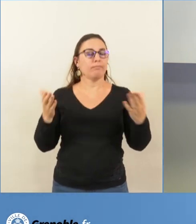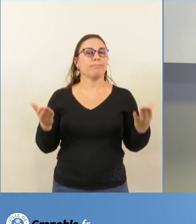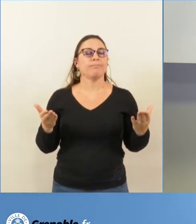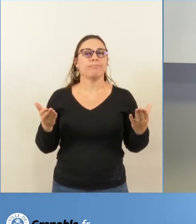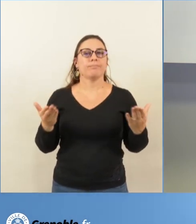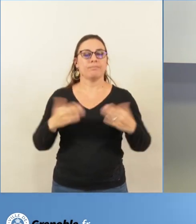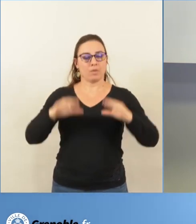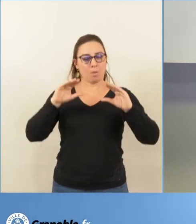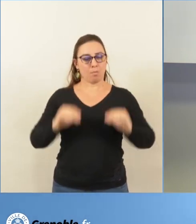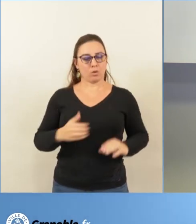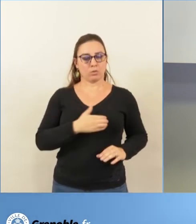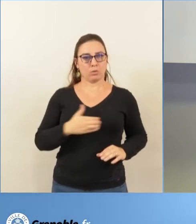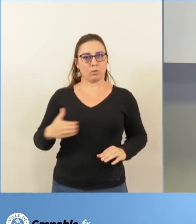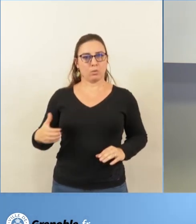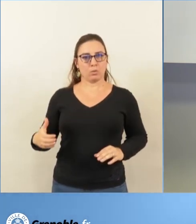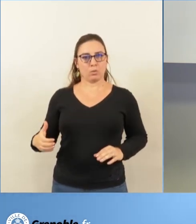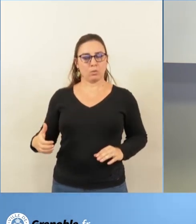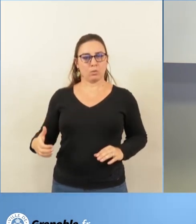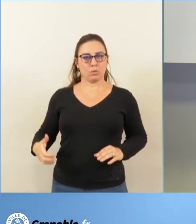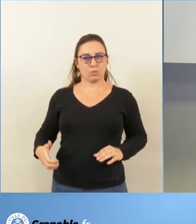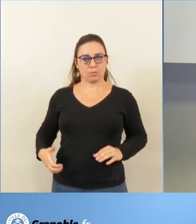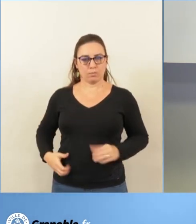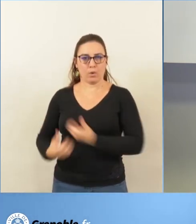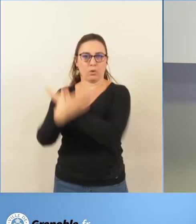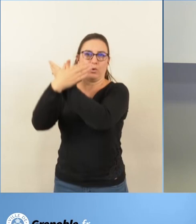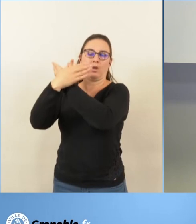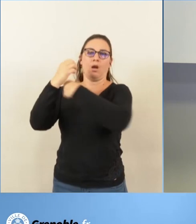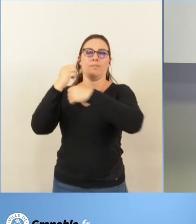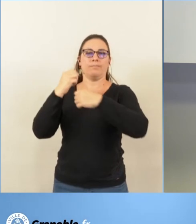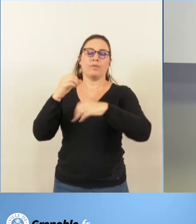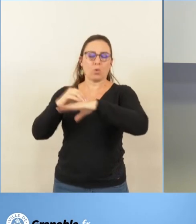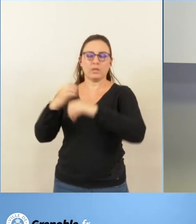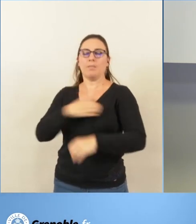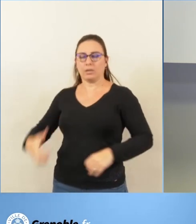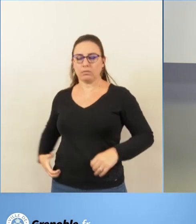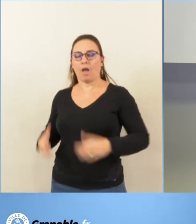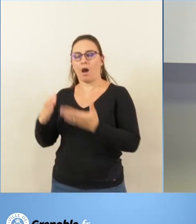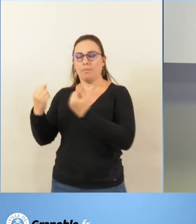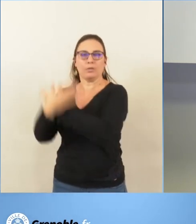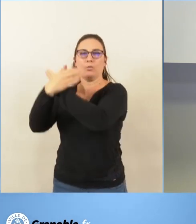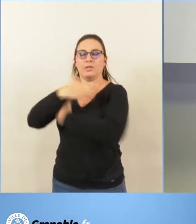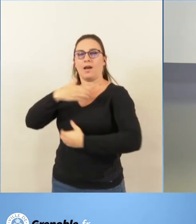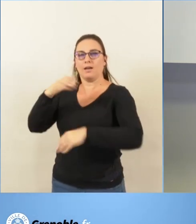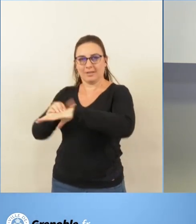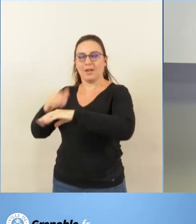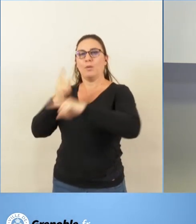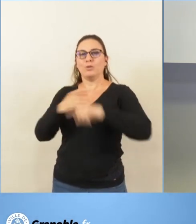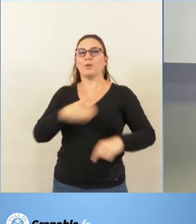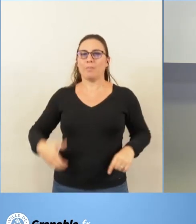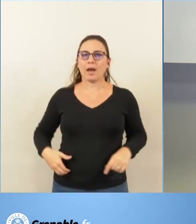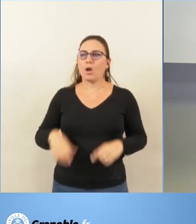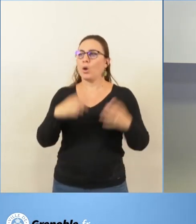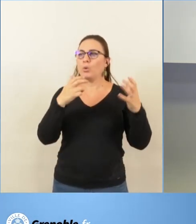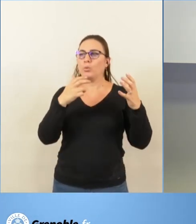poste de conseiller métropolitain et le poste de mère donc de à peu près 3600 euros de